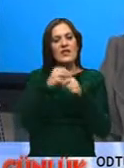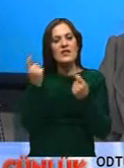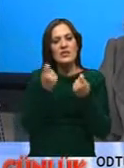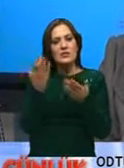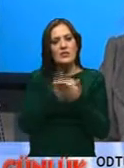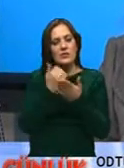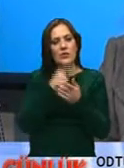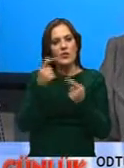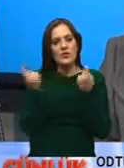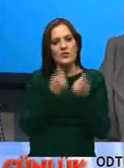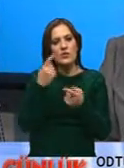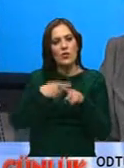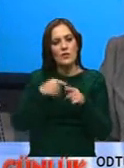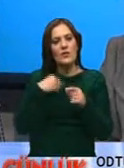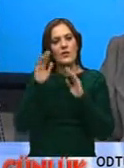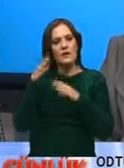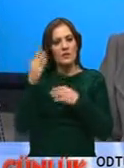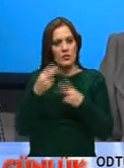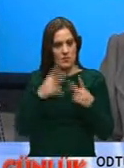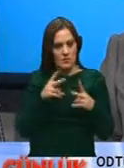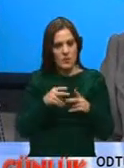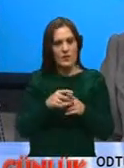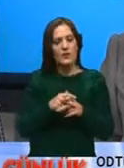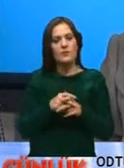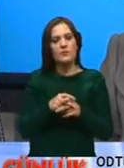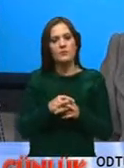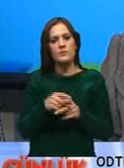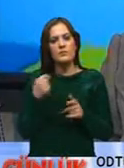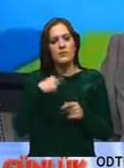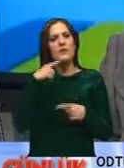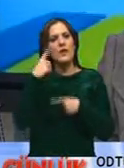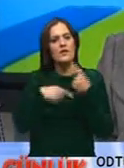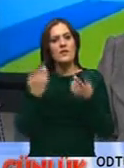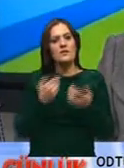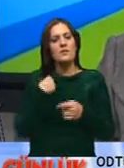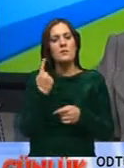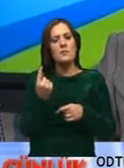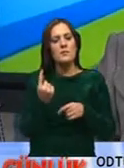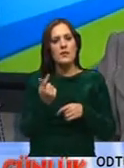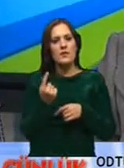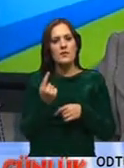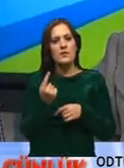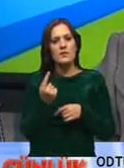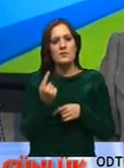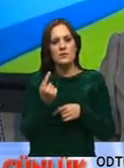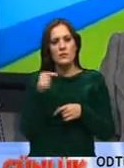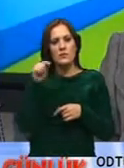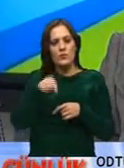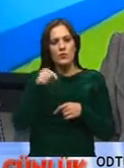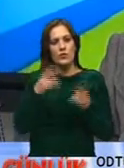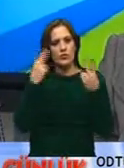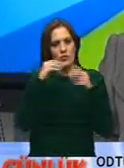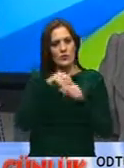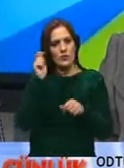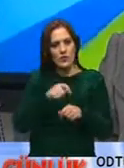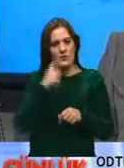süreçlerine o iş ortaklarımızla birlikte destek olabilmek. Biz her sene aslında biraz hani bunun şovunu